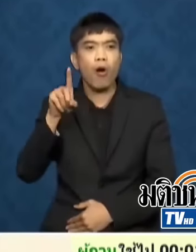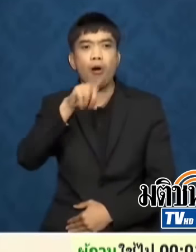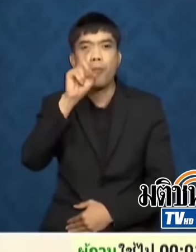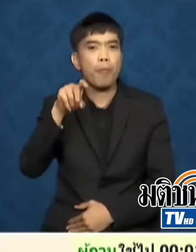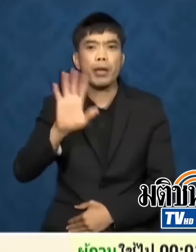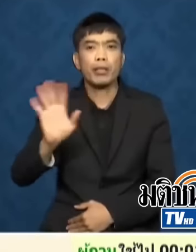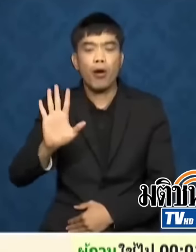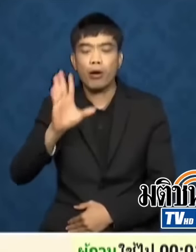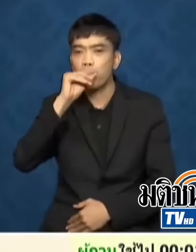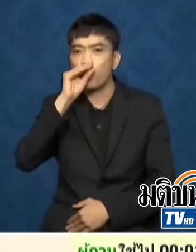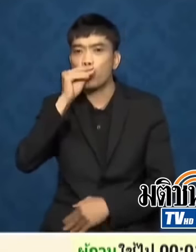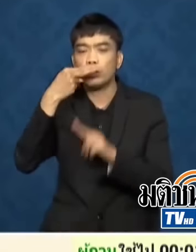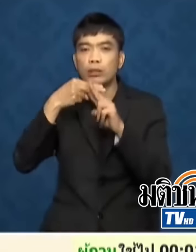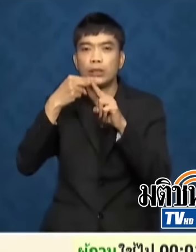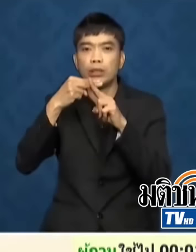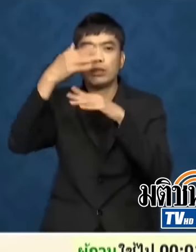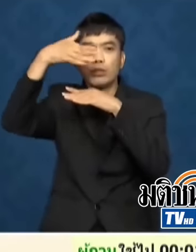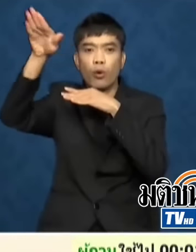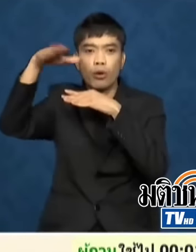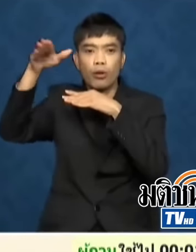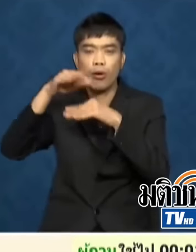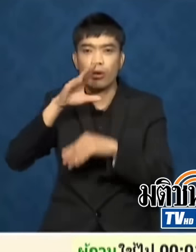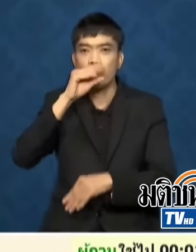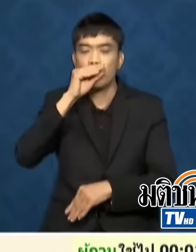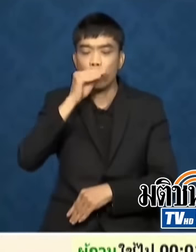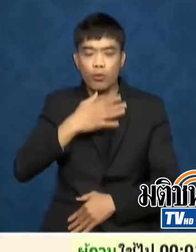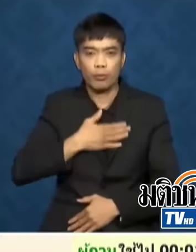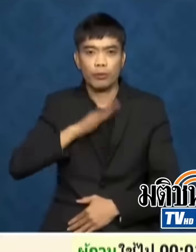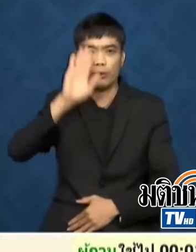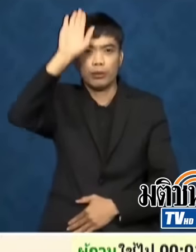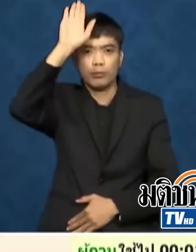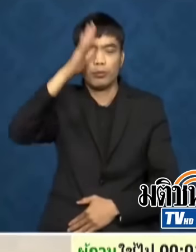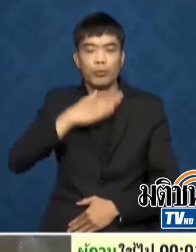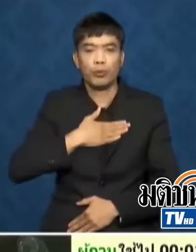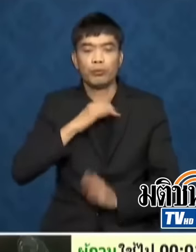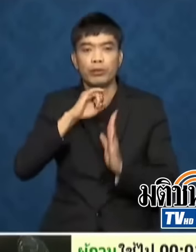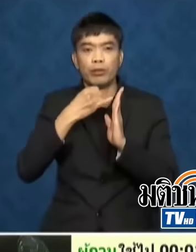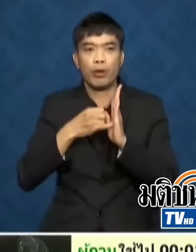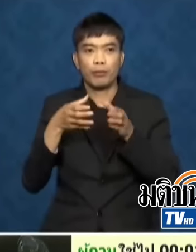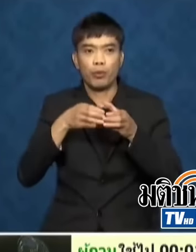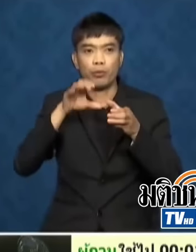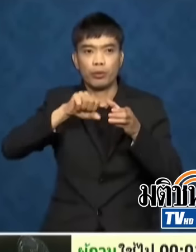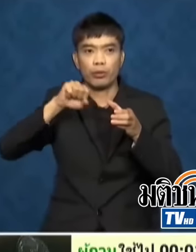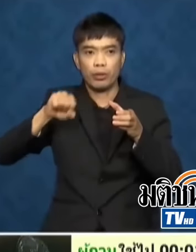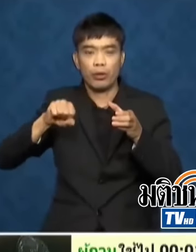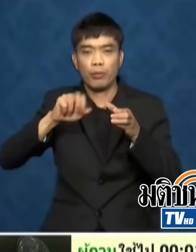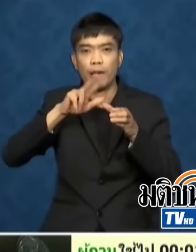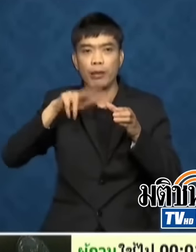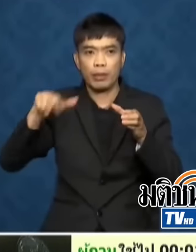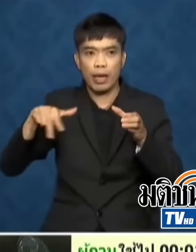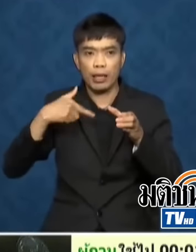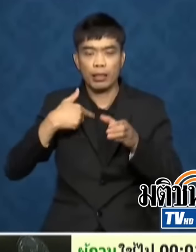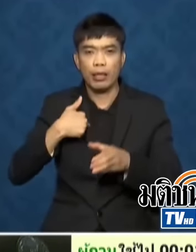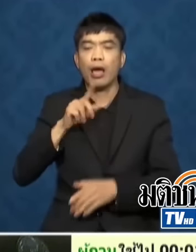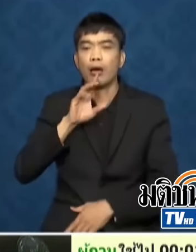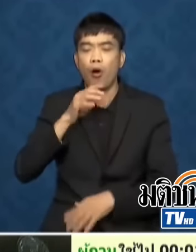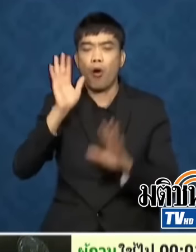ชื่อบุคคลภายนอกท่านประธานครับชัยวัฒนาตินรัตน์ครับมหาสารคามพรรคเพื่อไทยผมประท้วงท่านประธาน